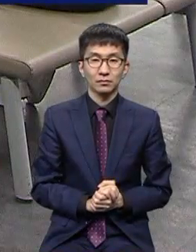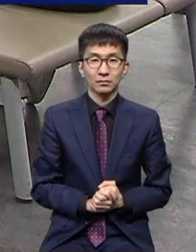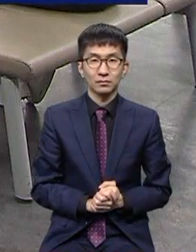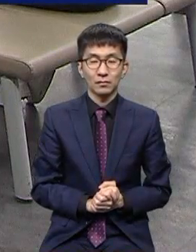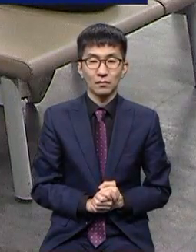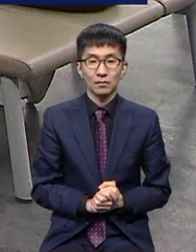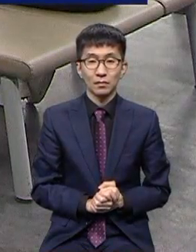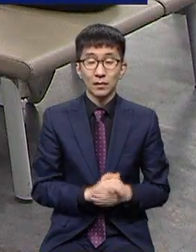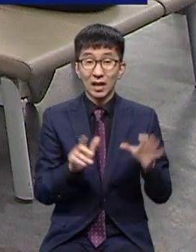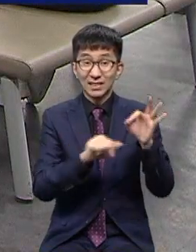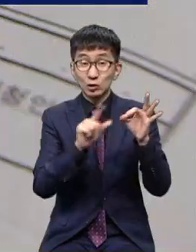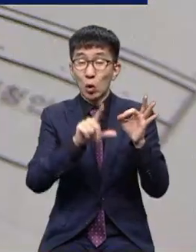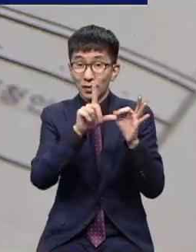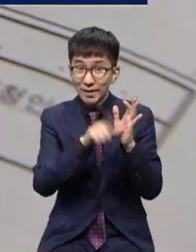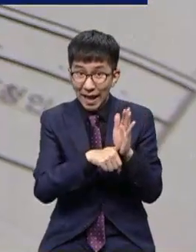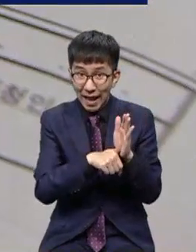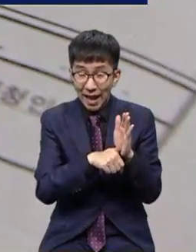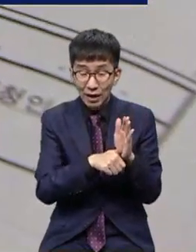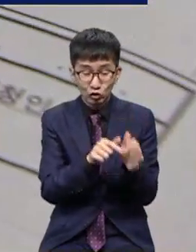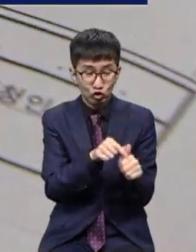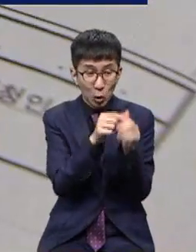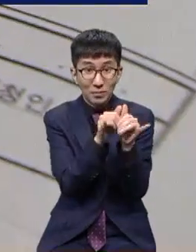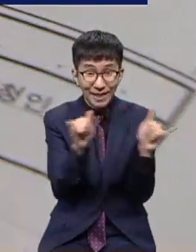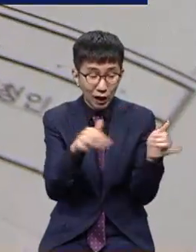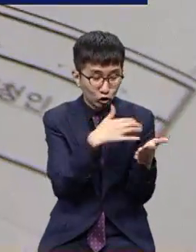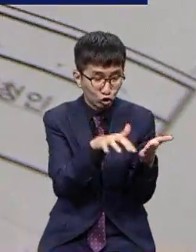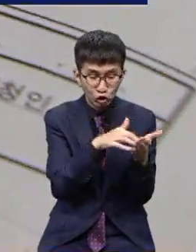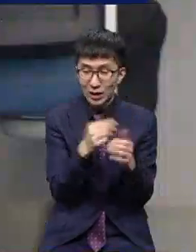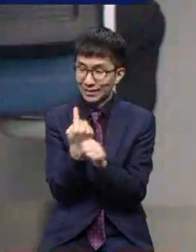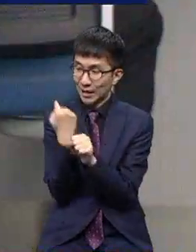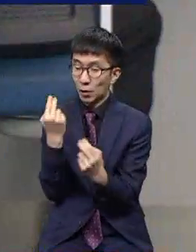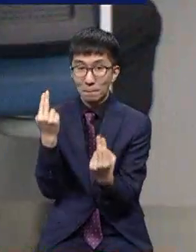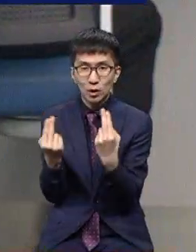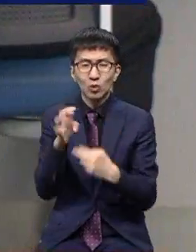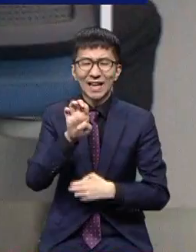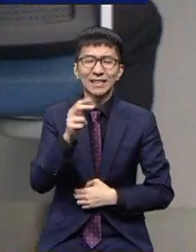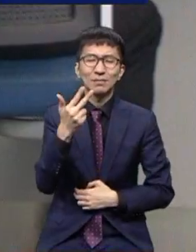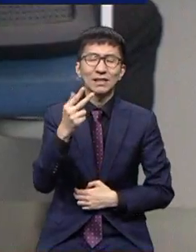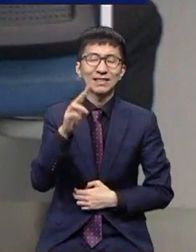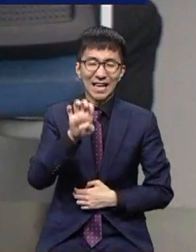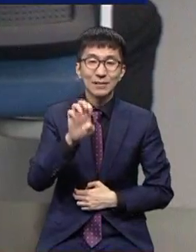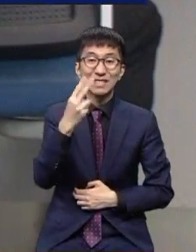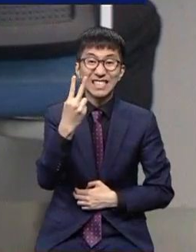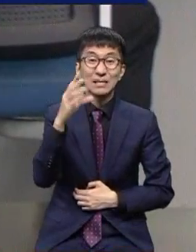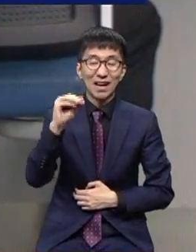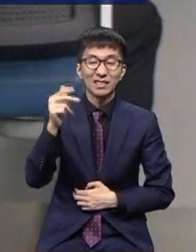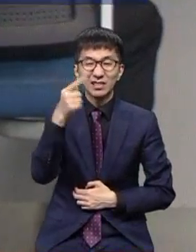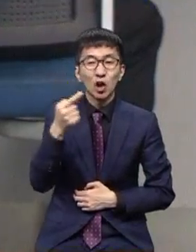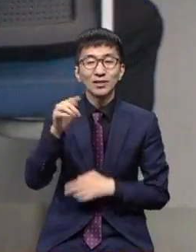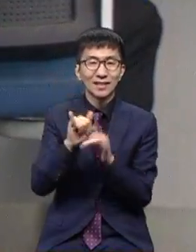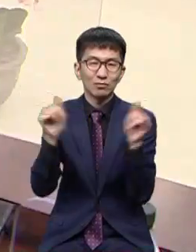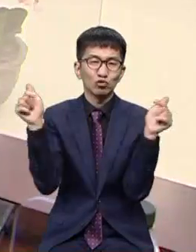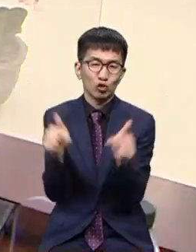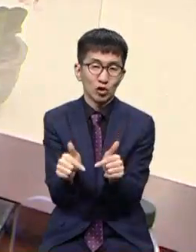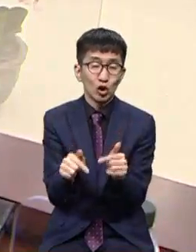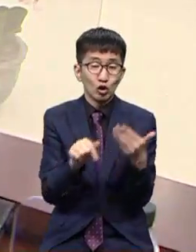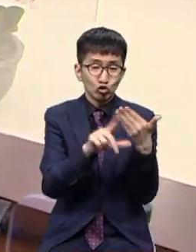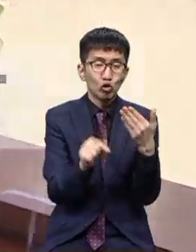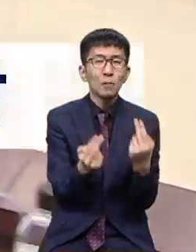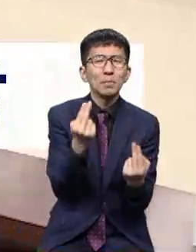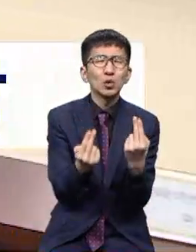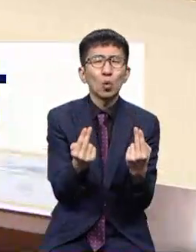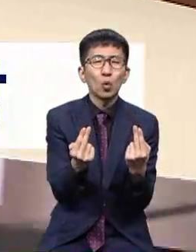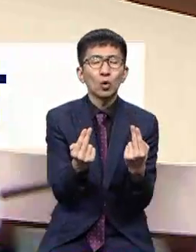지난달 취업자 수는 1년 전보다 42만 1천 명 줄었습니다. 9월보다 감소폭이 커진 겁니다.